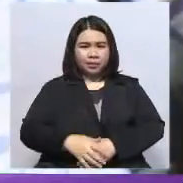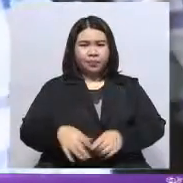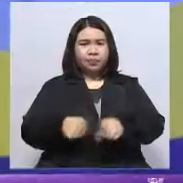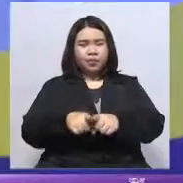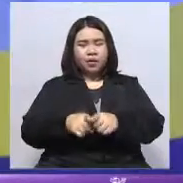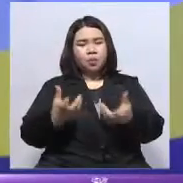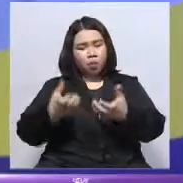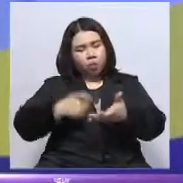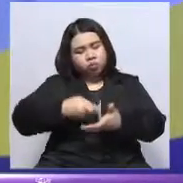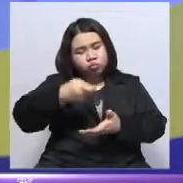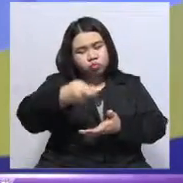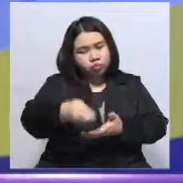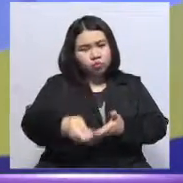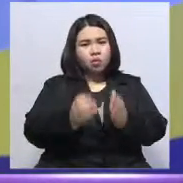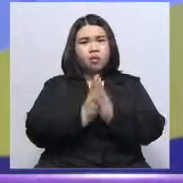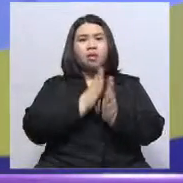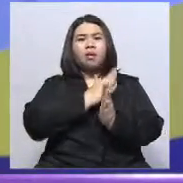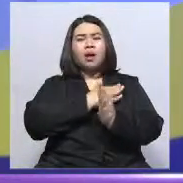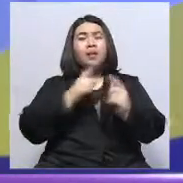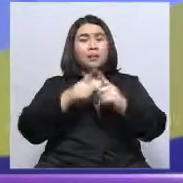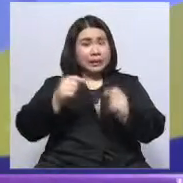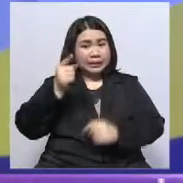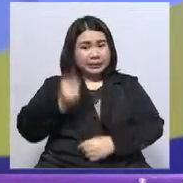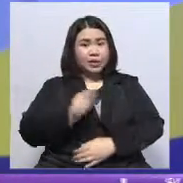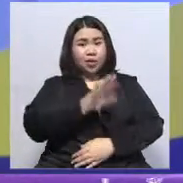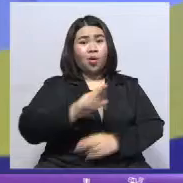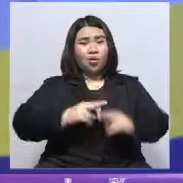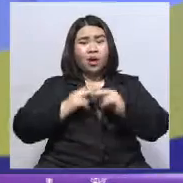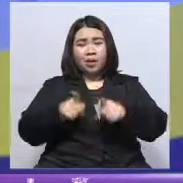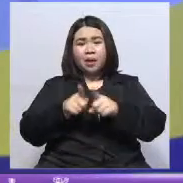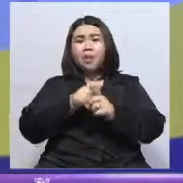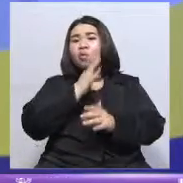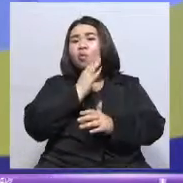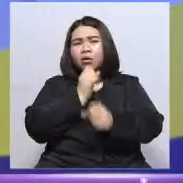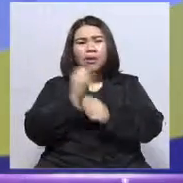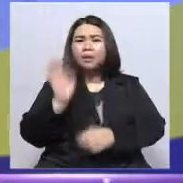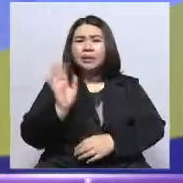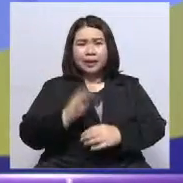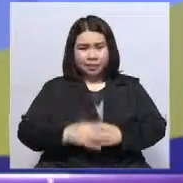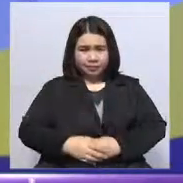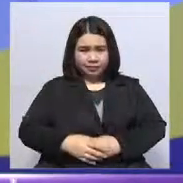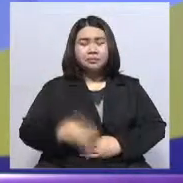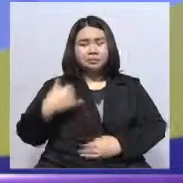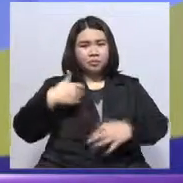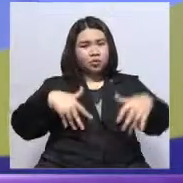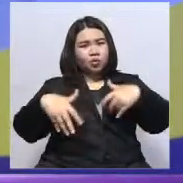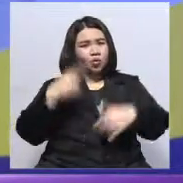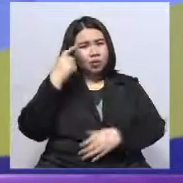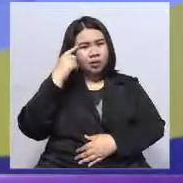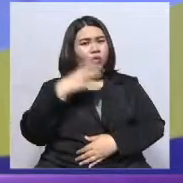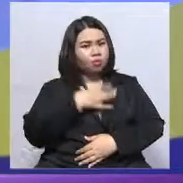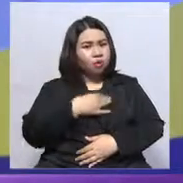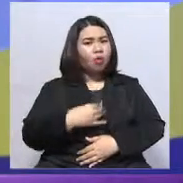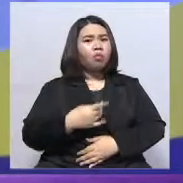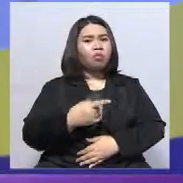ข้าไปในบาตรพระเป็นความจริงแท้ที่ท่านทำกันเองนะไม่ได้ทำกันแบบเฟกๆเขาจะยอมครับเขาก็จะมาแล้วเขาก็จะให้